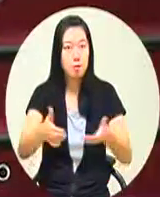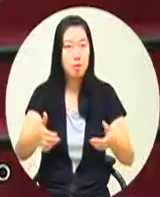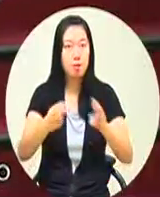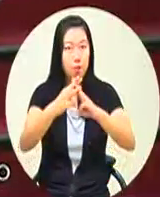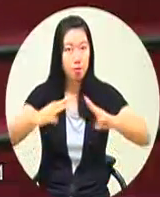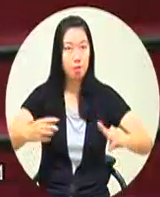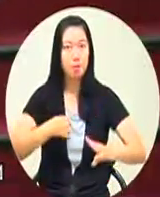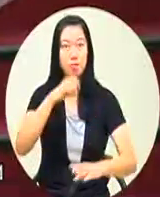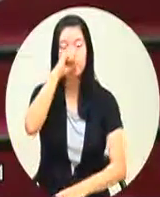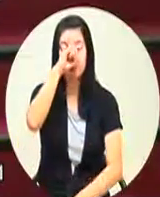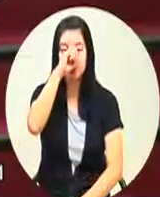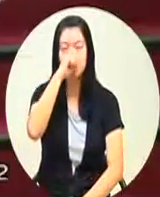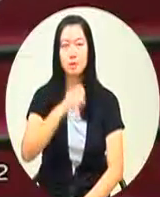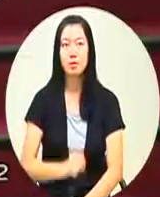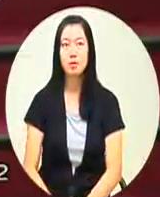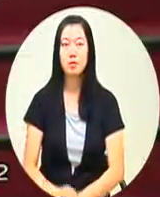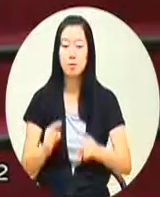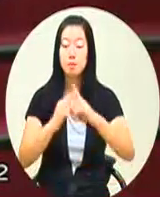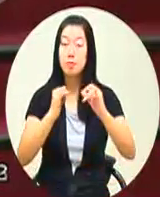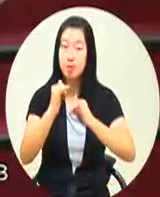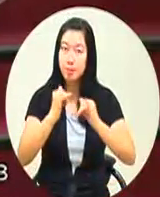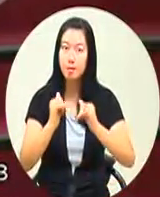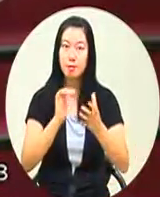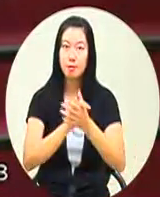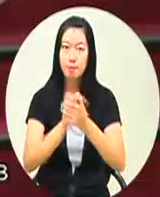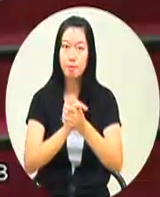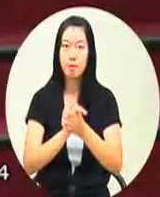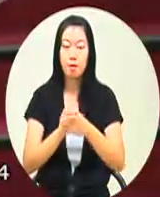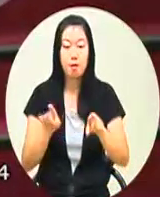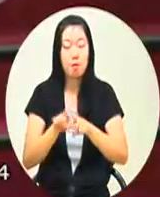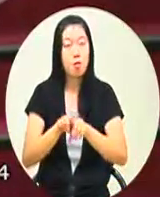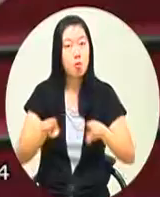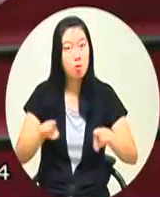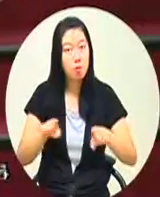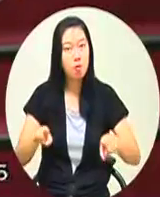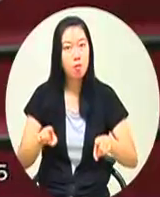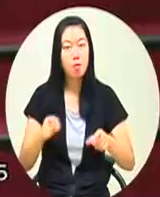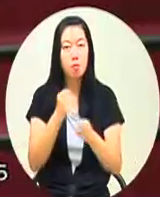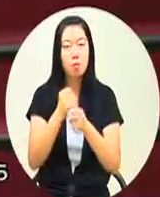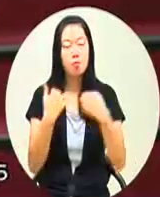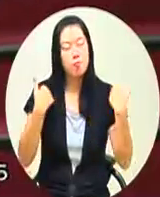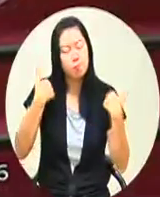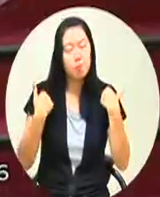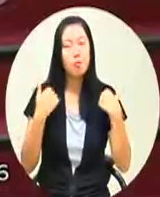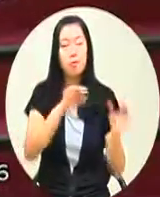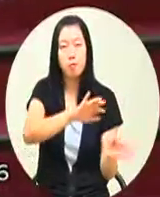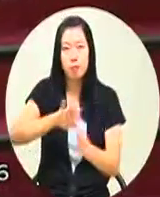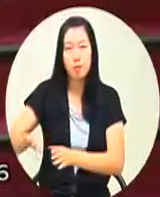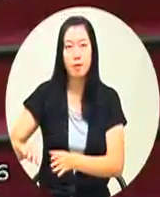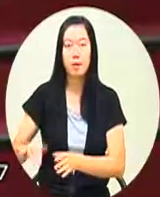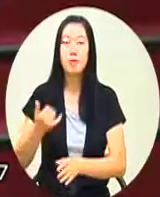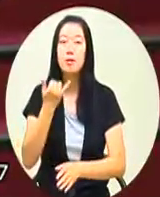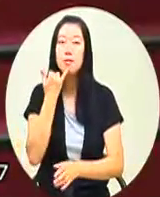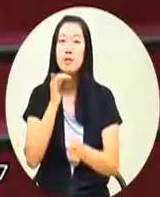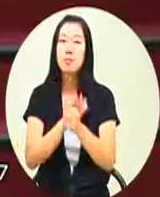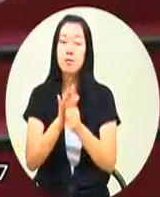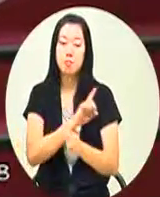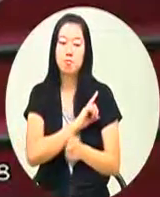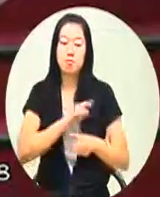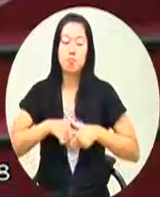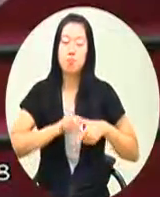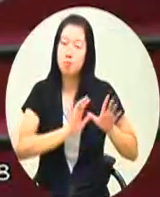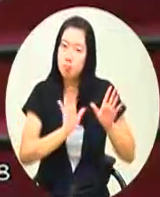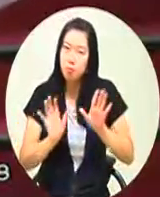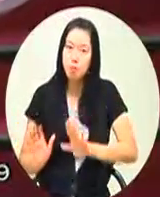们就希望市民朋友平常工作之余，那么让情绪啊过